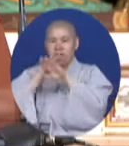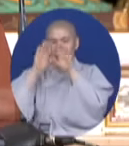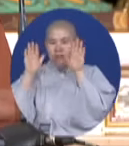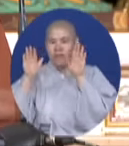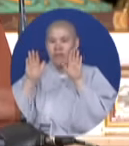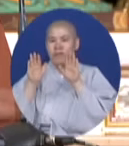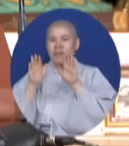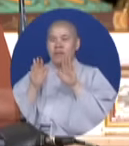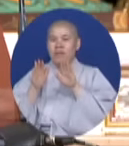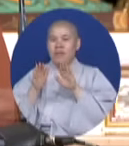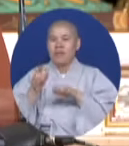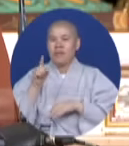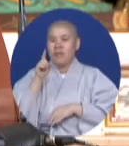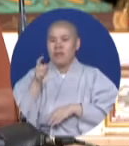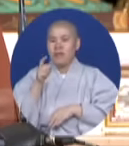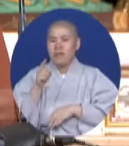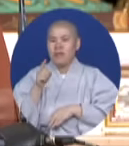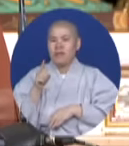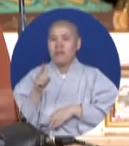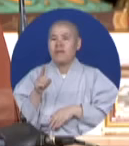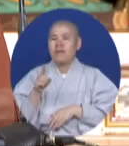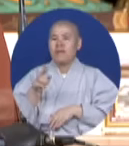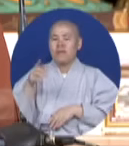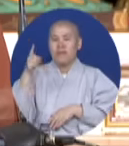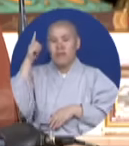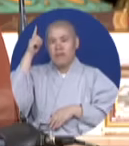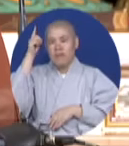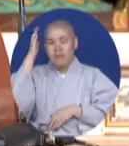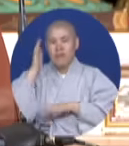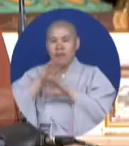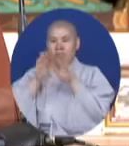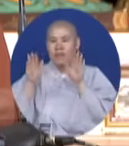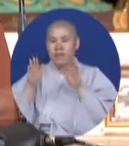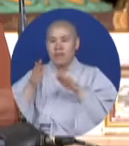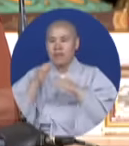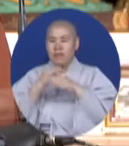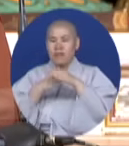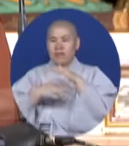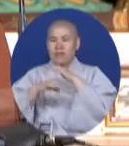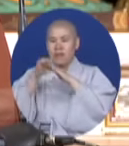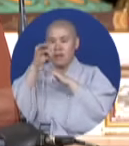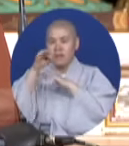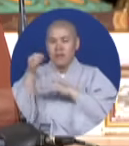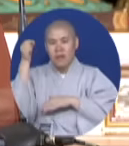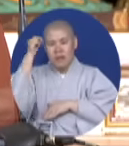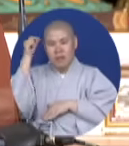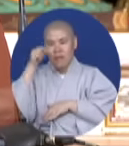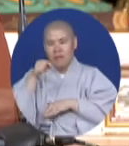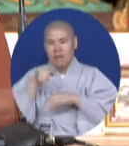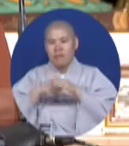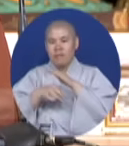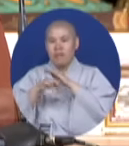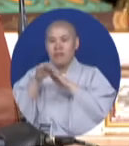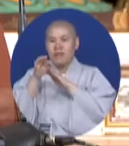밝은 효자인데 천이라고 하는 건 날이 셀 때 이 말이요. 날이 셀 때